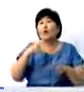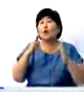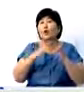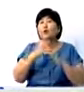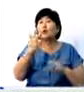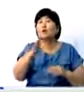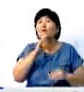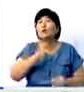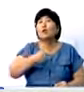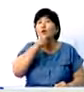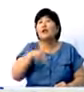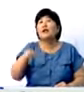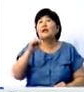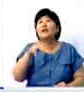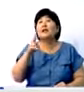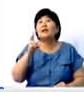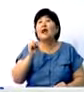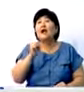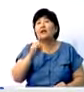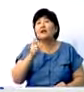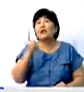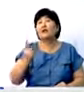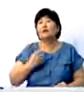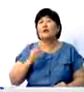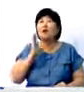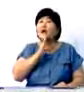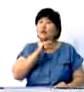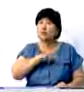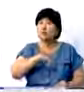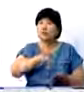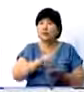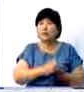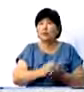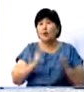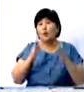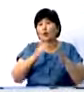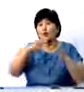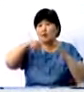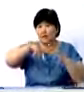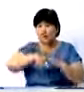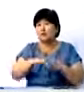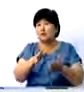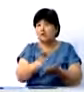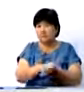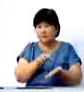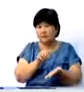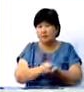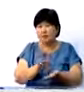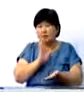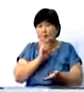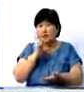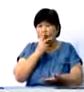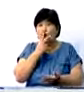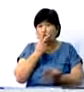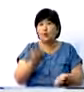үш қыздың үлкені Дилназ бұл кезде үйде жалғыз отырған анасы жұмыста болған. Үйінің ішінде жасалған не? Көзге көрініп